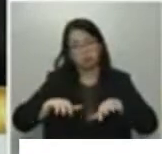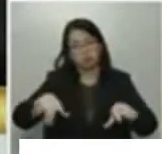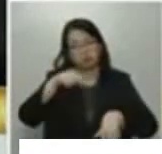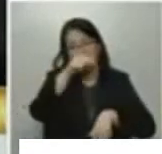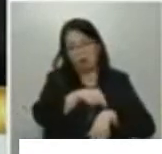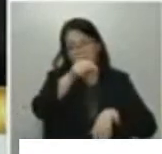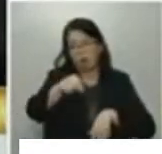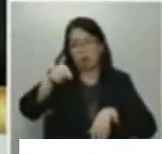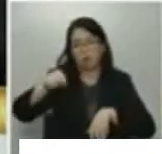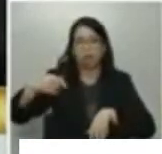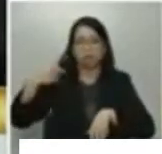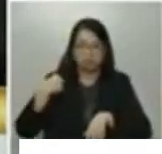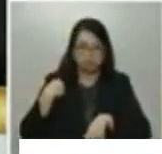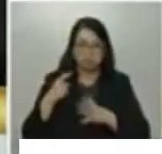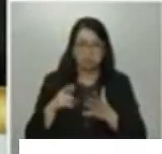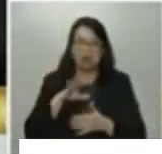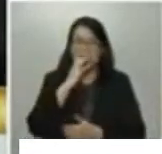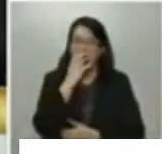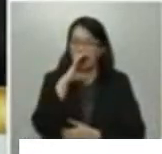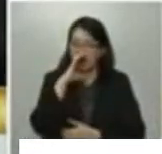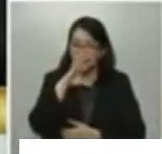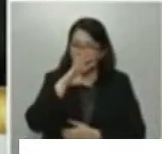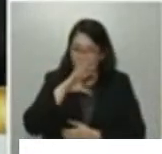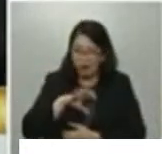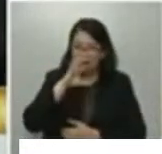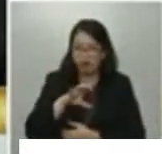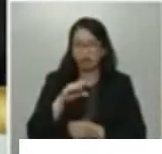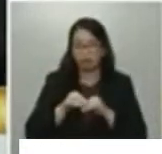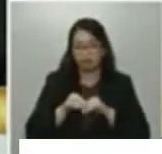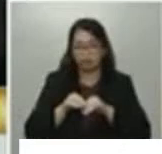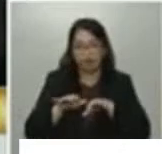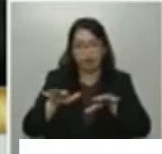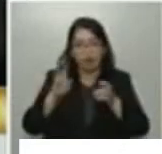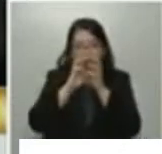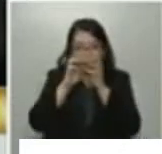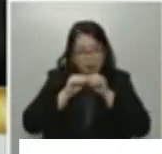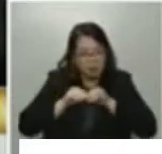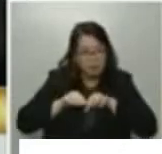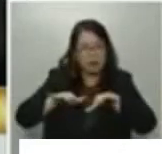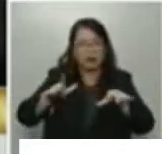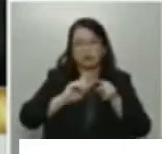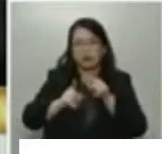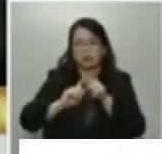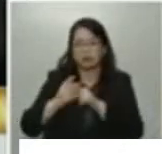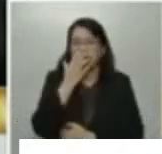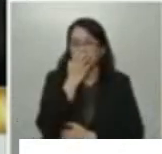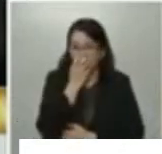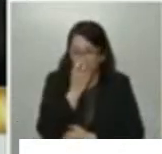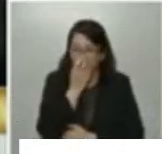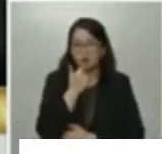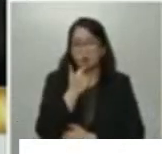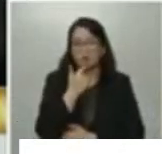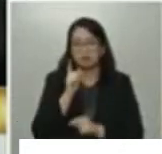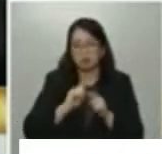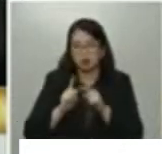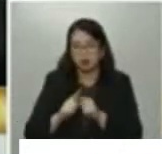อก็สารคัดหลั่งการไอจามต่างๆนี่เป็นเรื่องที่ได้มีการพูดคุยกันบ้างแล้วนะครับโดยเฉพาะอย่